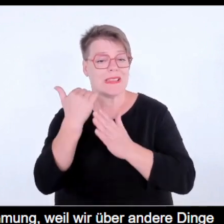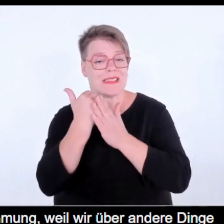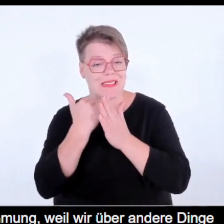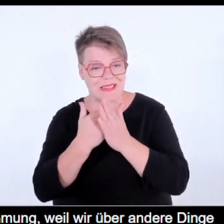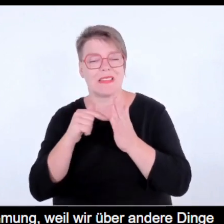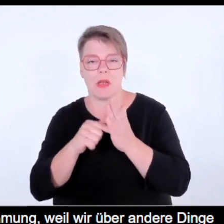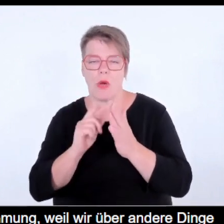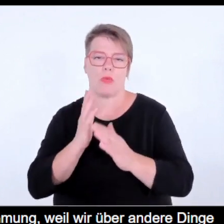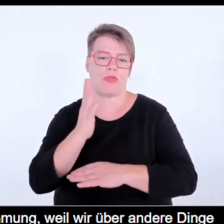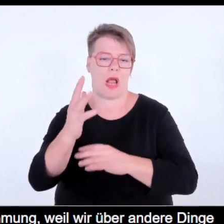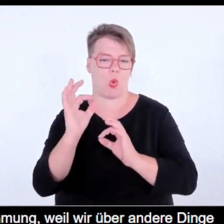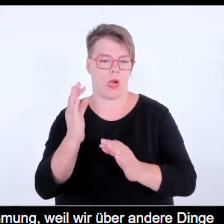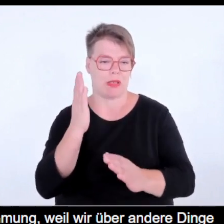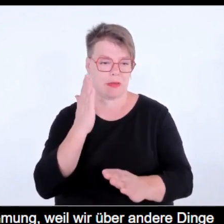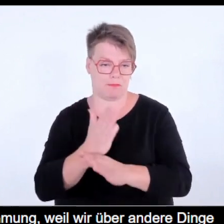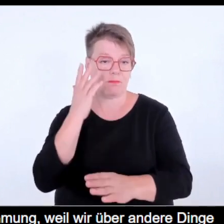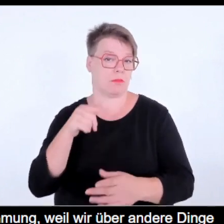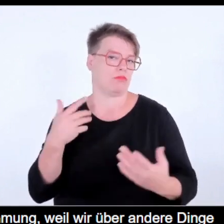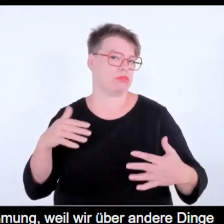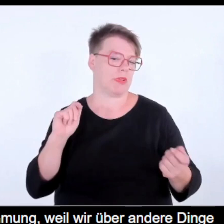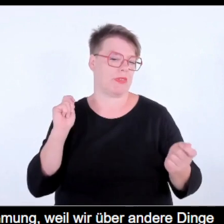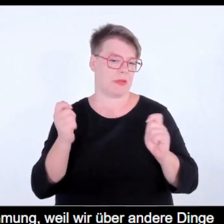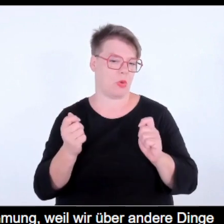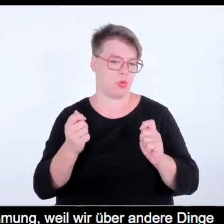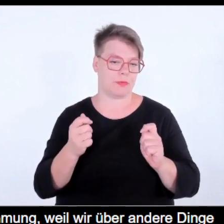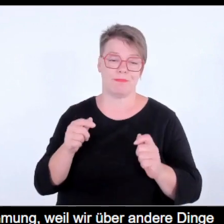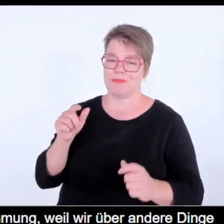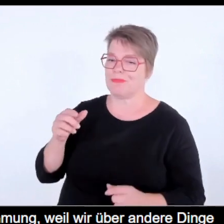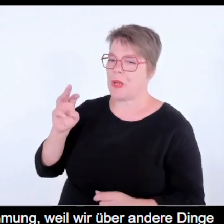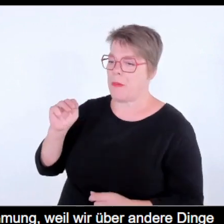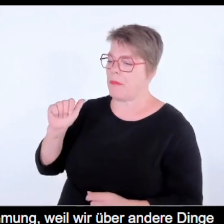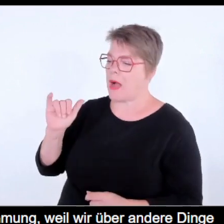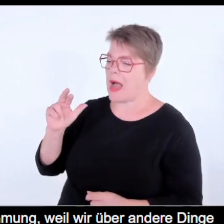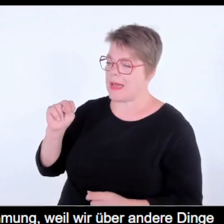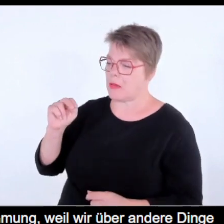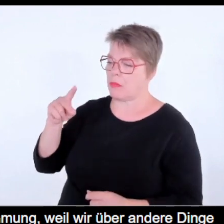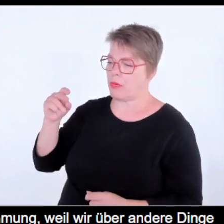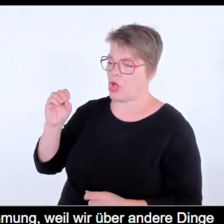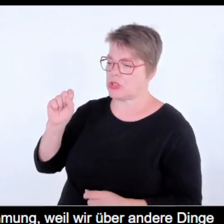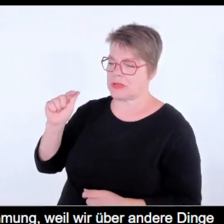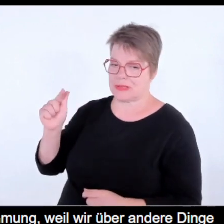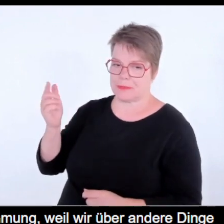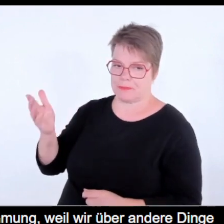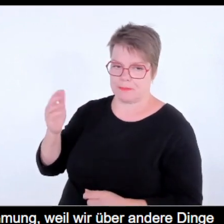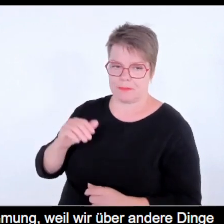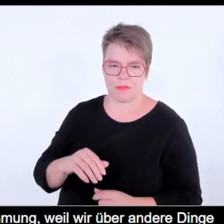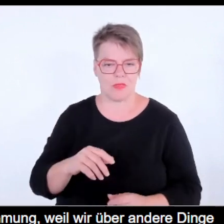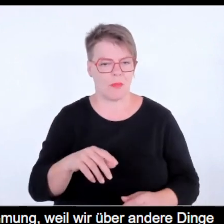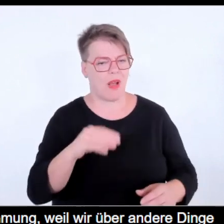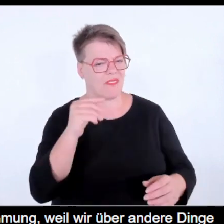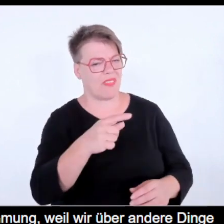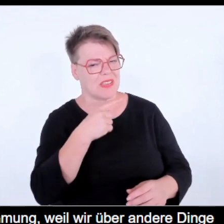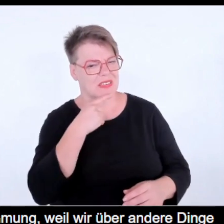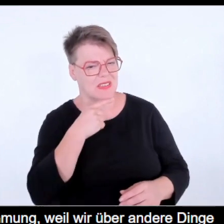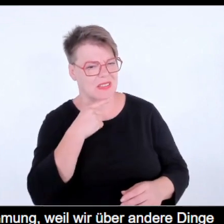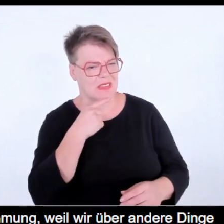bohren muss? Im Grunde will doch das jeder haben. Da gibt es doch eigentlich gar niemanden, der sich dagegen schmeißt. Was bremst das so? Ja, wir haben nochmal